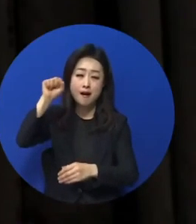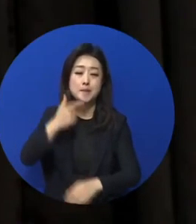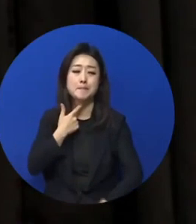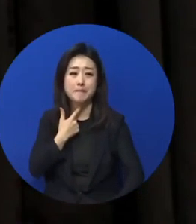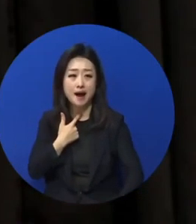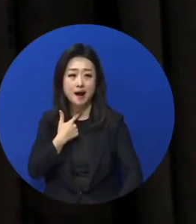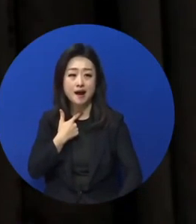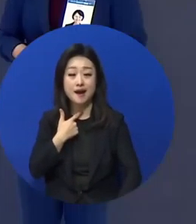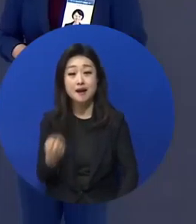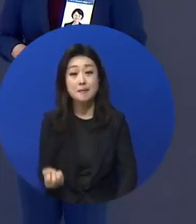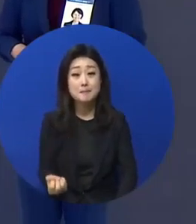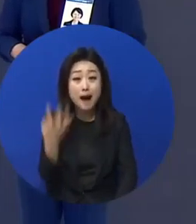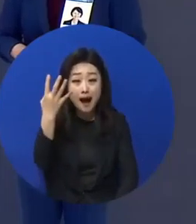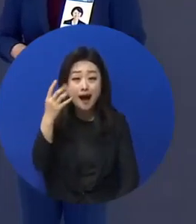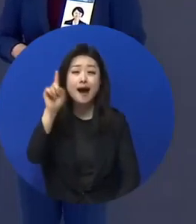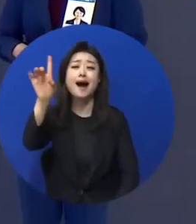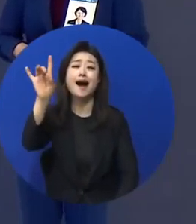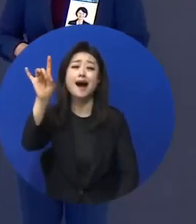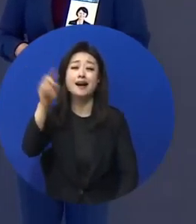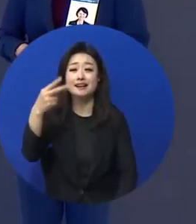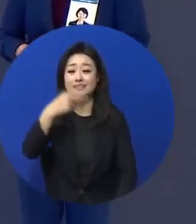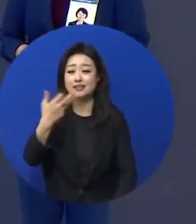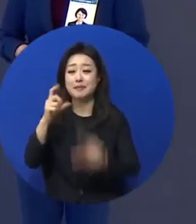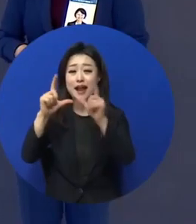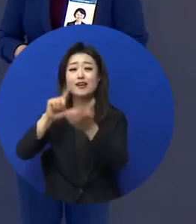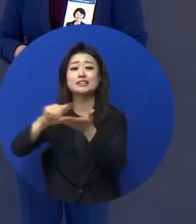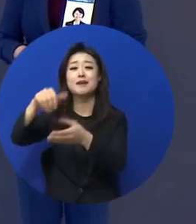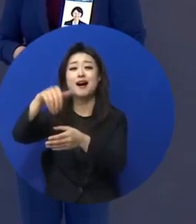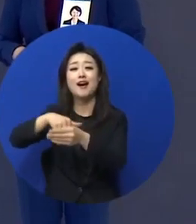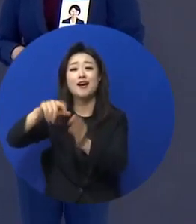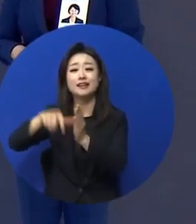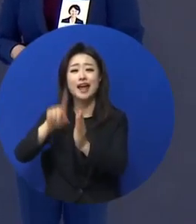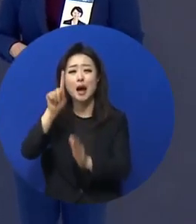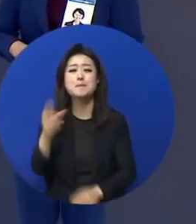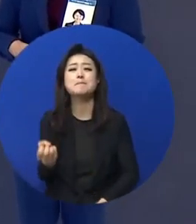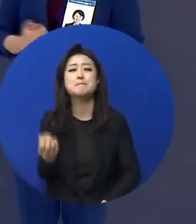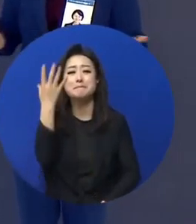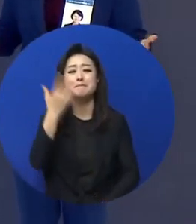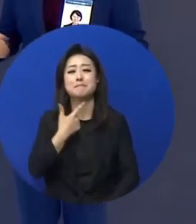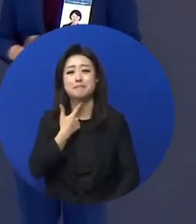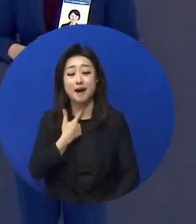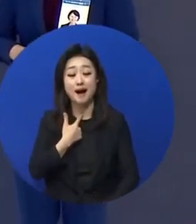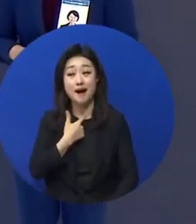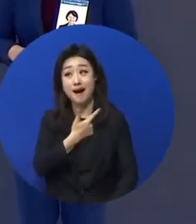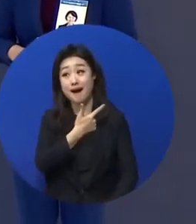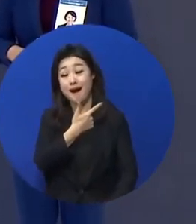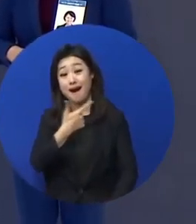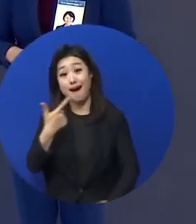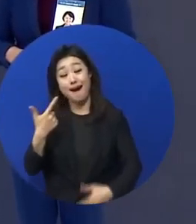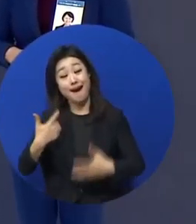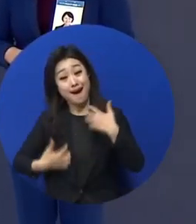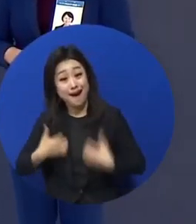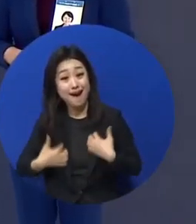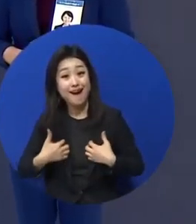우리는 한 번 이겼습니다. 2018년 지방선거입니다. 그야말로 세상이 뒤집어진 줄